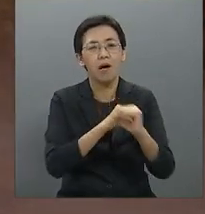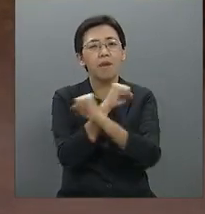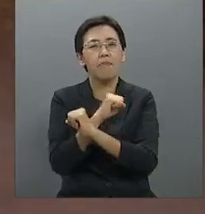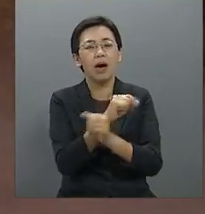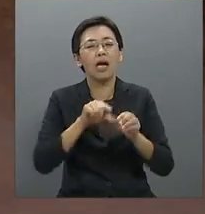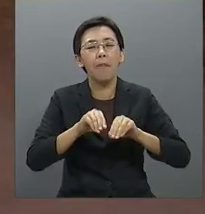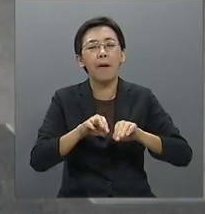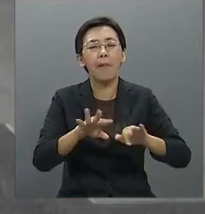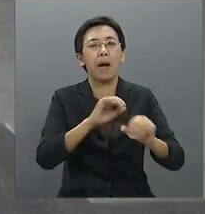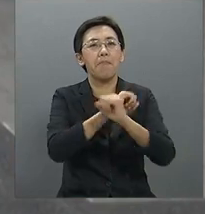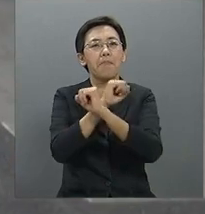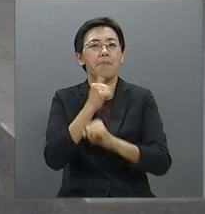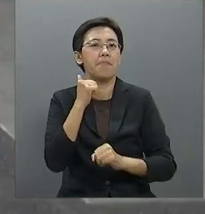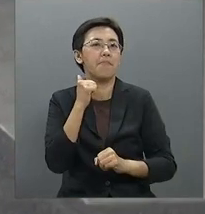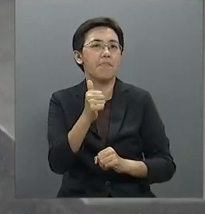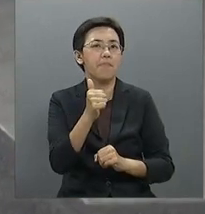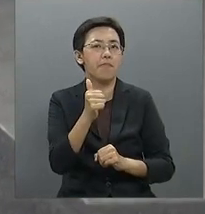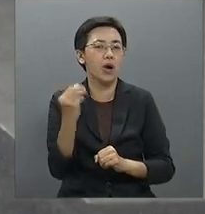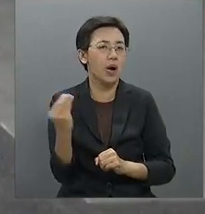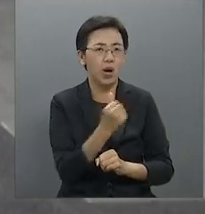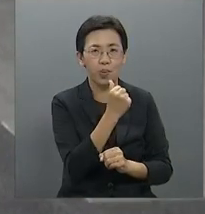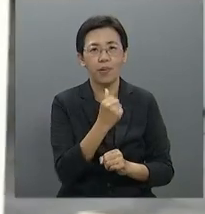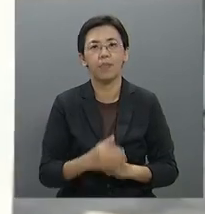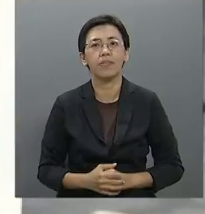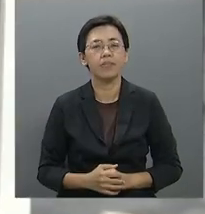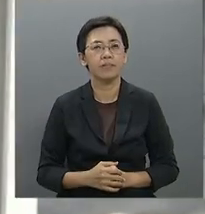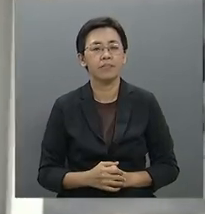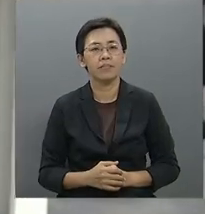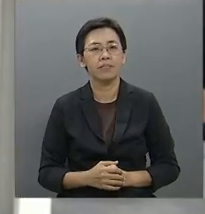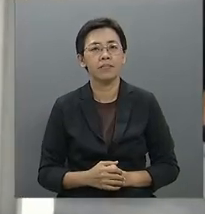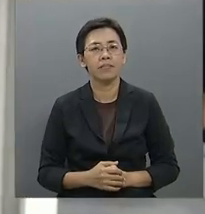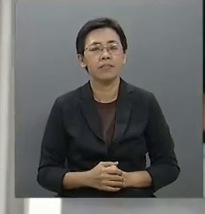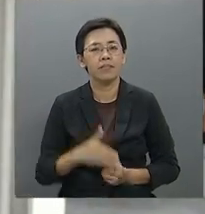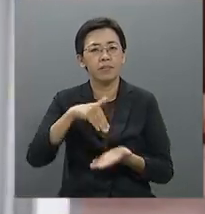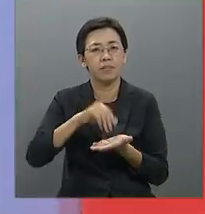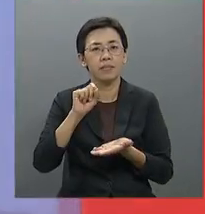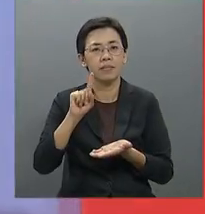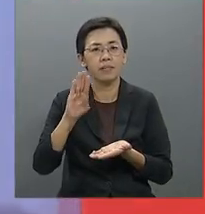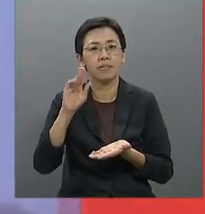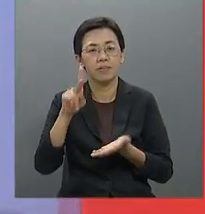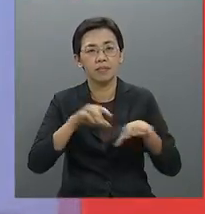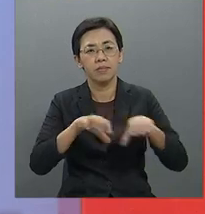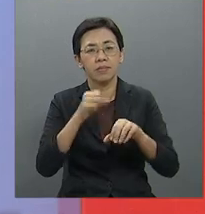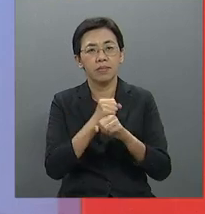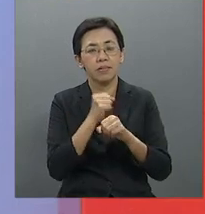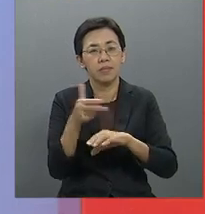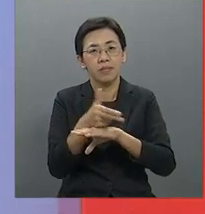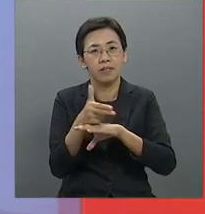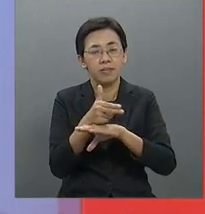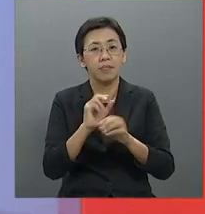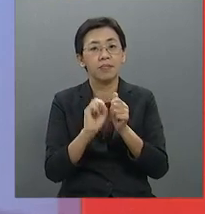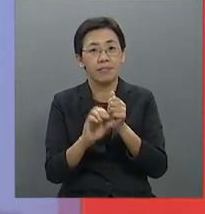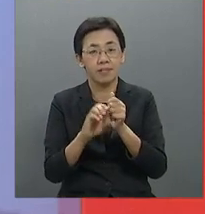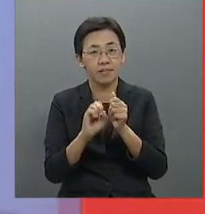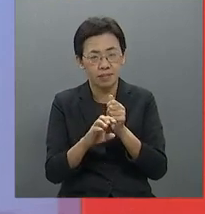รถคบคุมการแพทยระบัรได้อย่มประสิธภานั่นเองครัลาสุดทางสอบคอจึงได้จดทำคิปวีดีโอนะคร